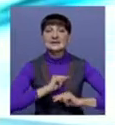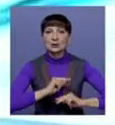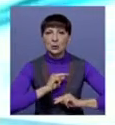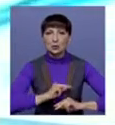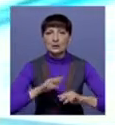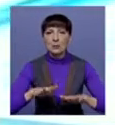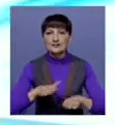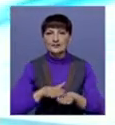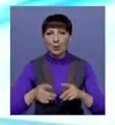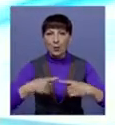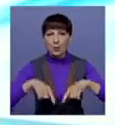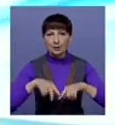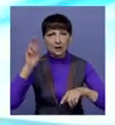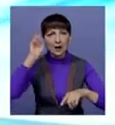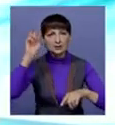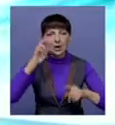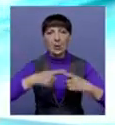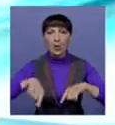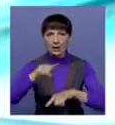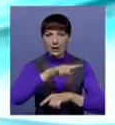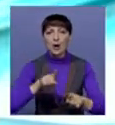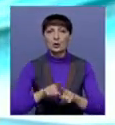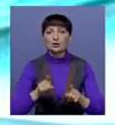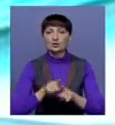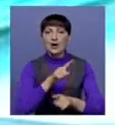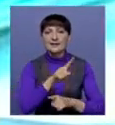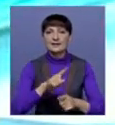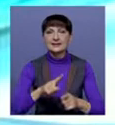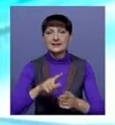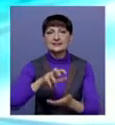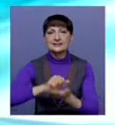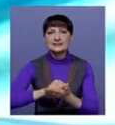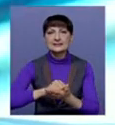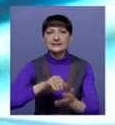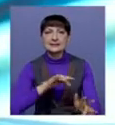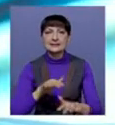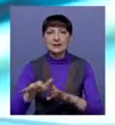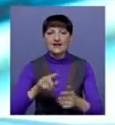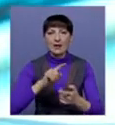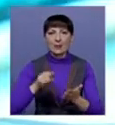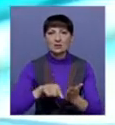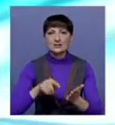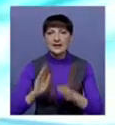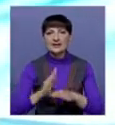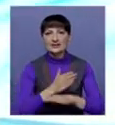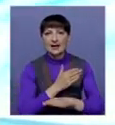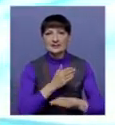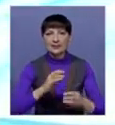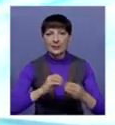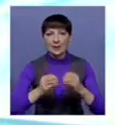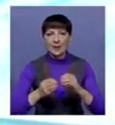местных исполнительных органов и государственных органов, которые непосредственно задействованы в вопросах ликвидации чрезвычайного